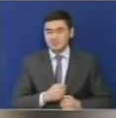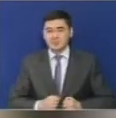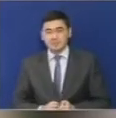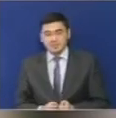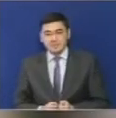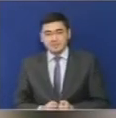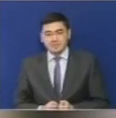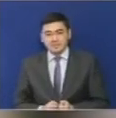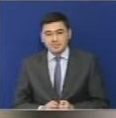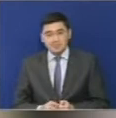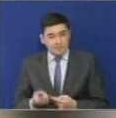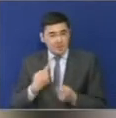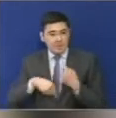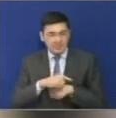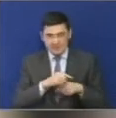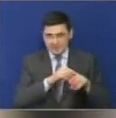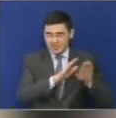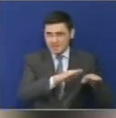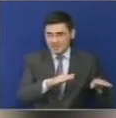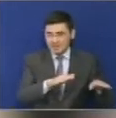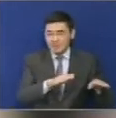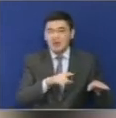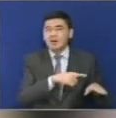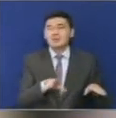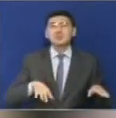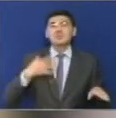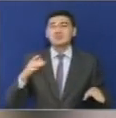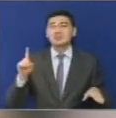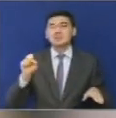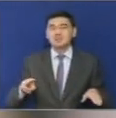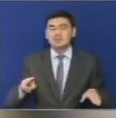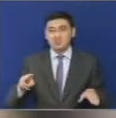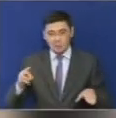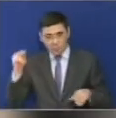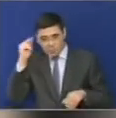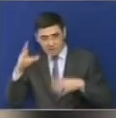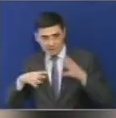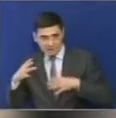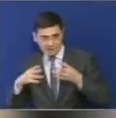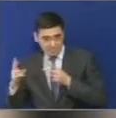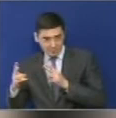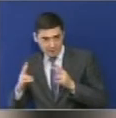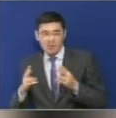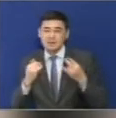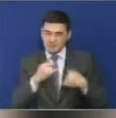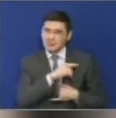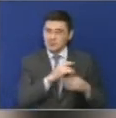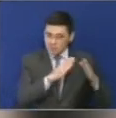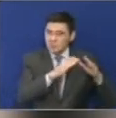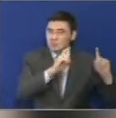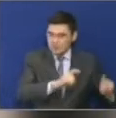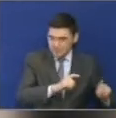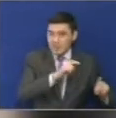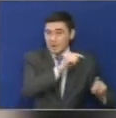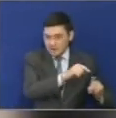дворца. Біз балалар мен жастардың шығармашылық сарайындағы би залын үйдегі залға ауыстырдық. Оқушылар сабақтарына жауапкершілікпен қарайды.